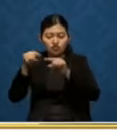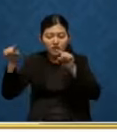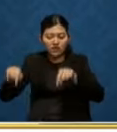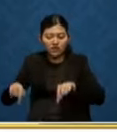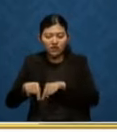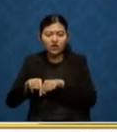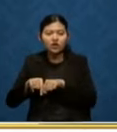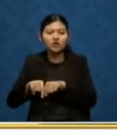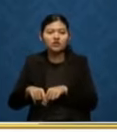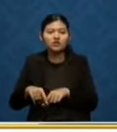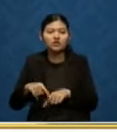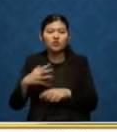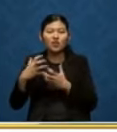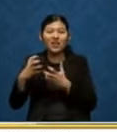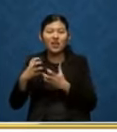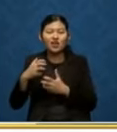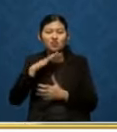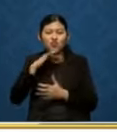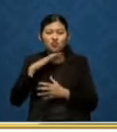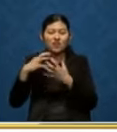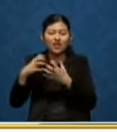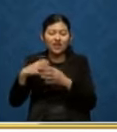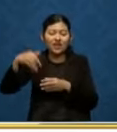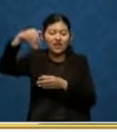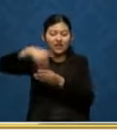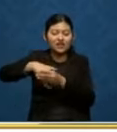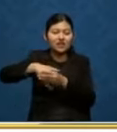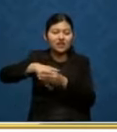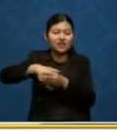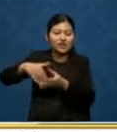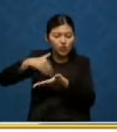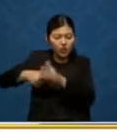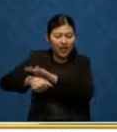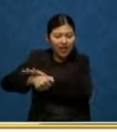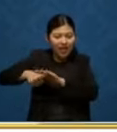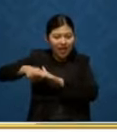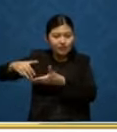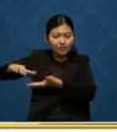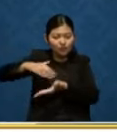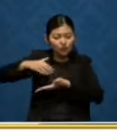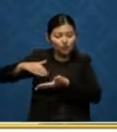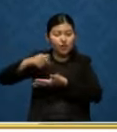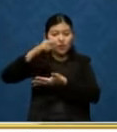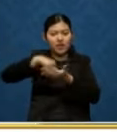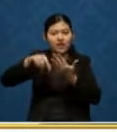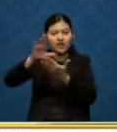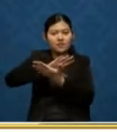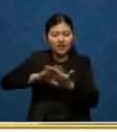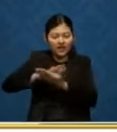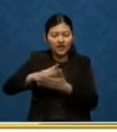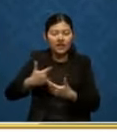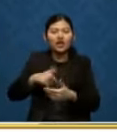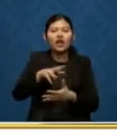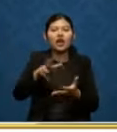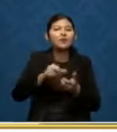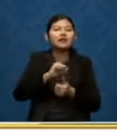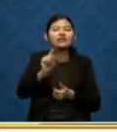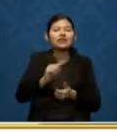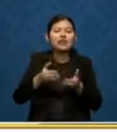หมูที่แช่แข็งที่บรรจุในกล่องนะครับและลักลอบนะครับนำเข้ามายังในประเทศไทยนะครับผ่านท่าเรือนะครับโดย